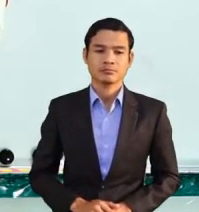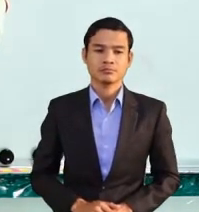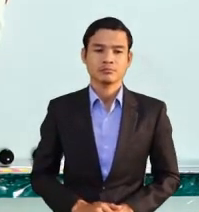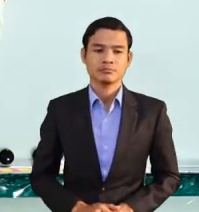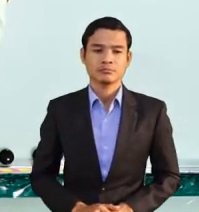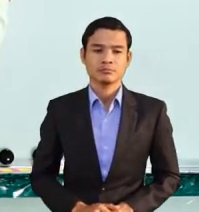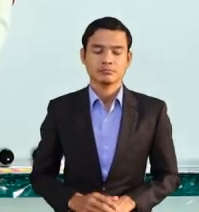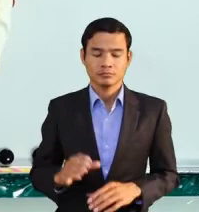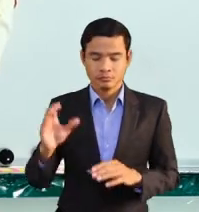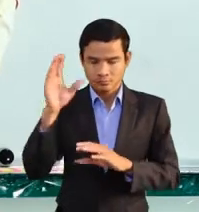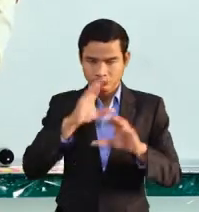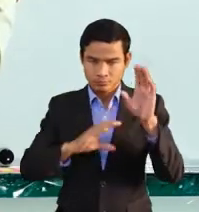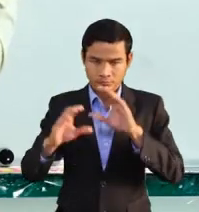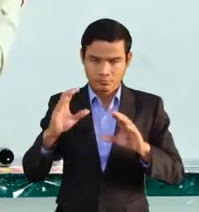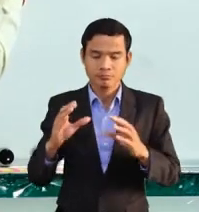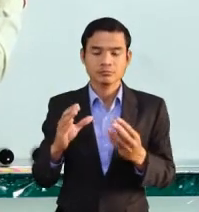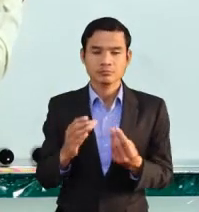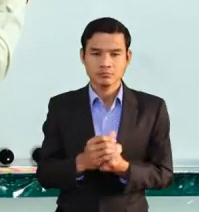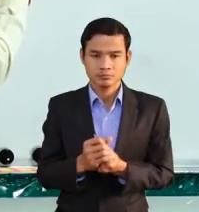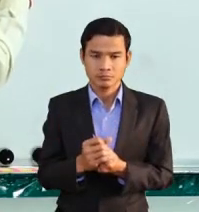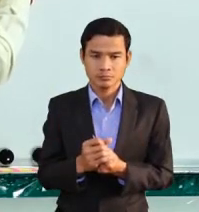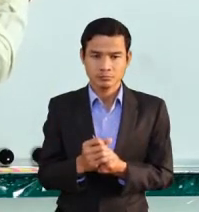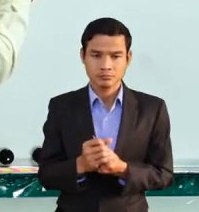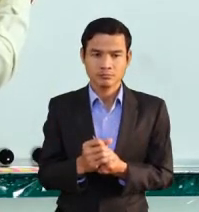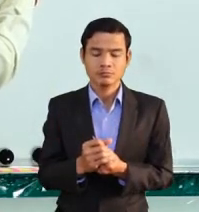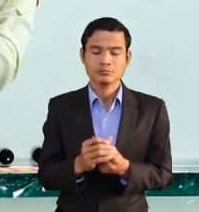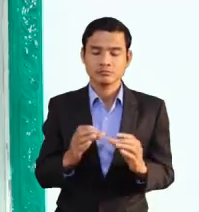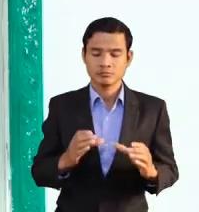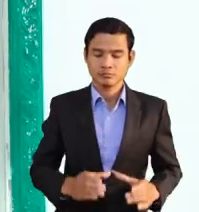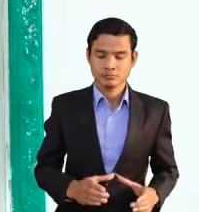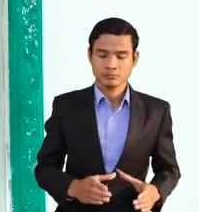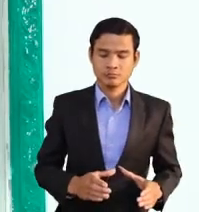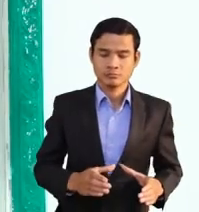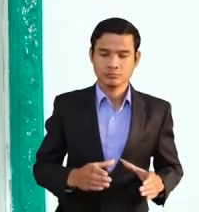chồng luôn ba